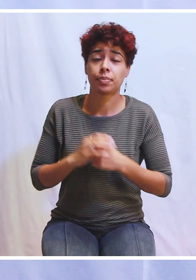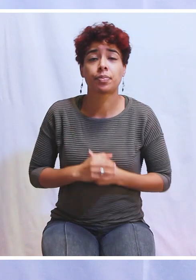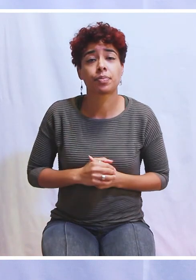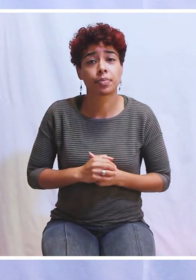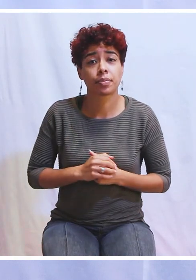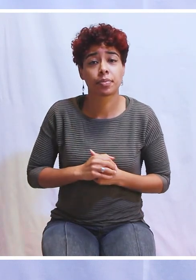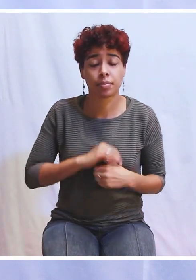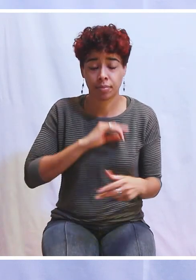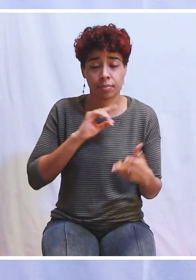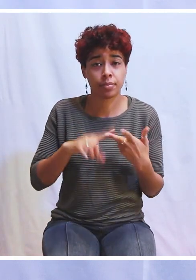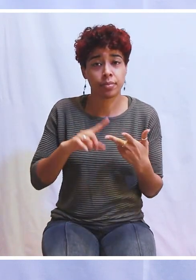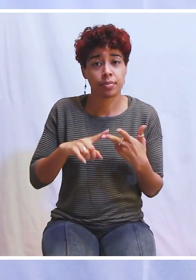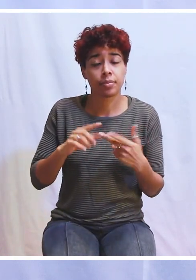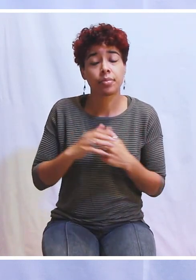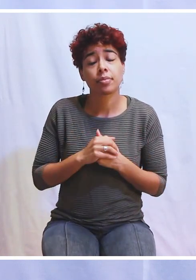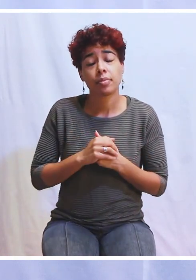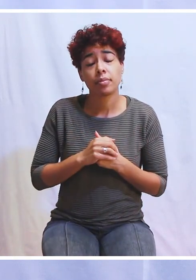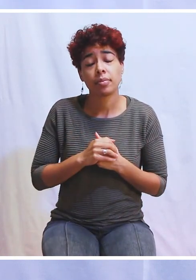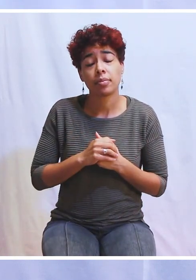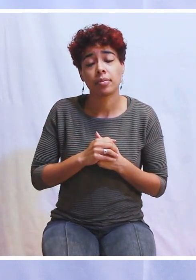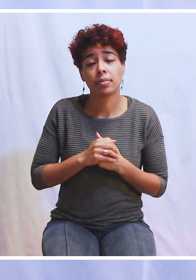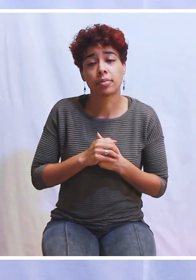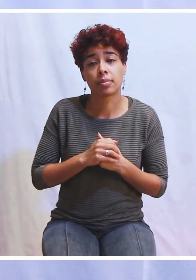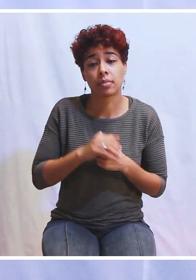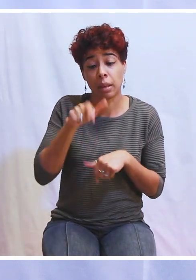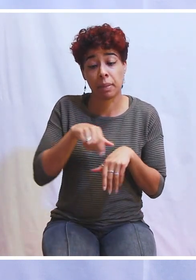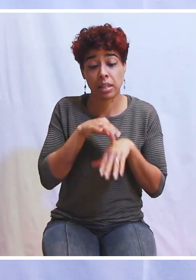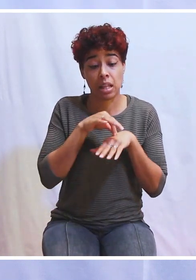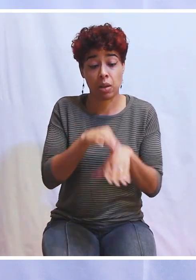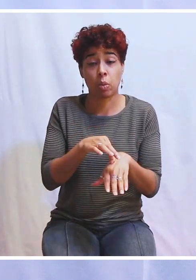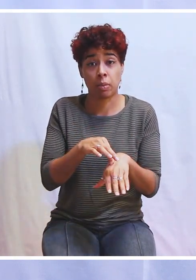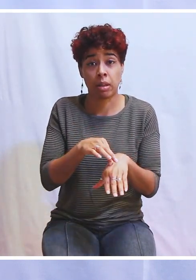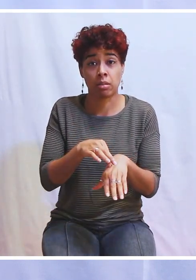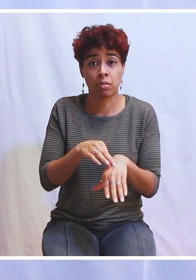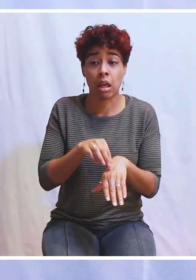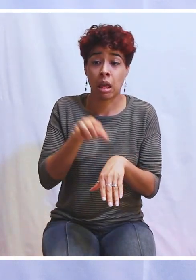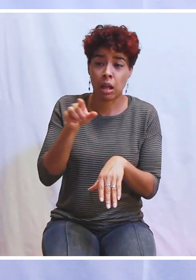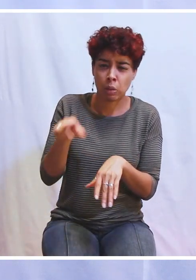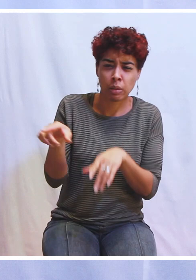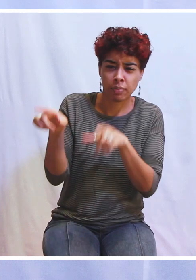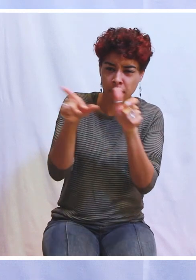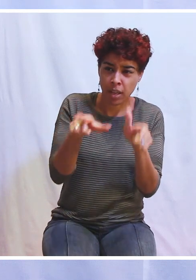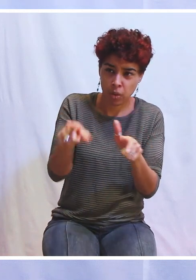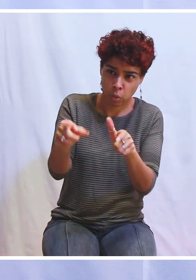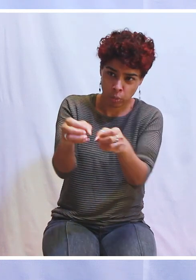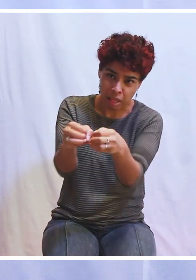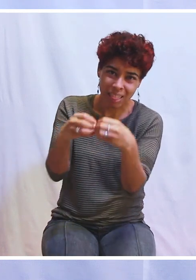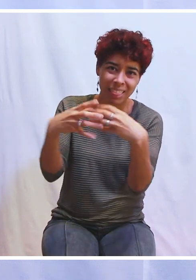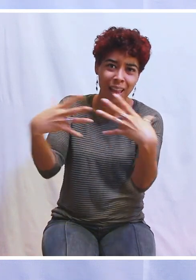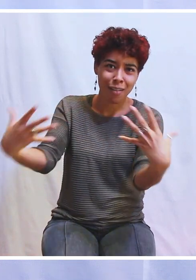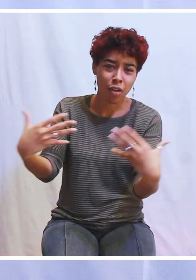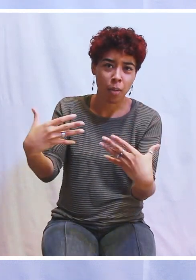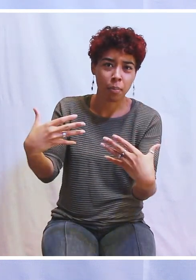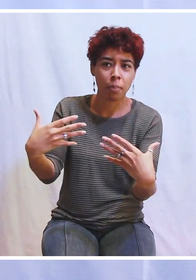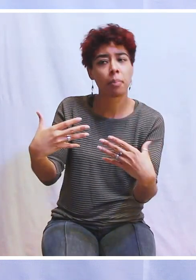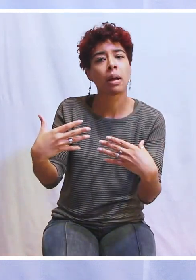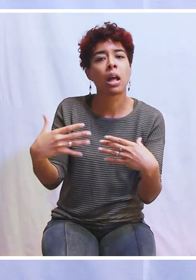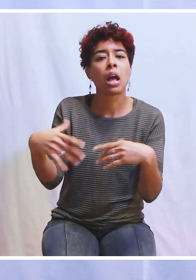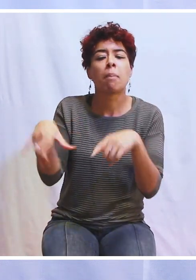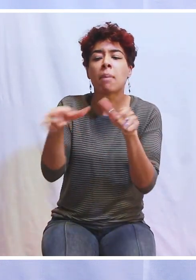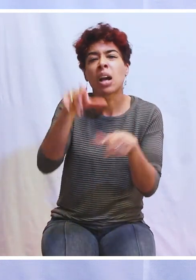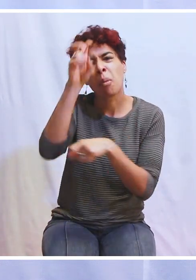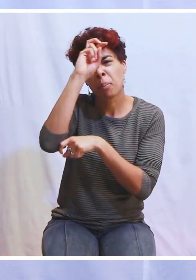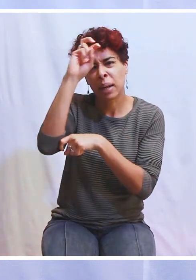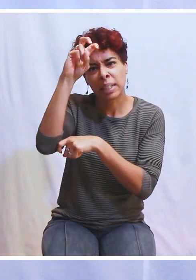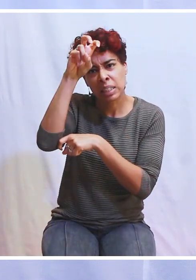point, l'accompagnant, c'est quelqu'un qui veille au développement de la personne qui l'entoure. C'est quelqu'un qui veille. Pas comme un gardien